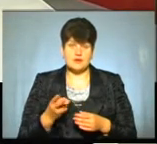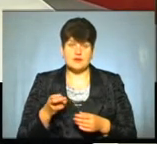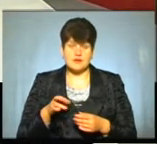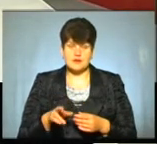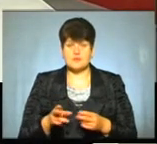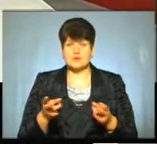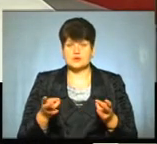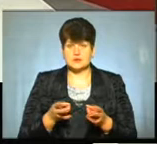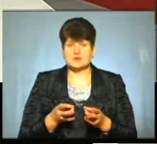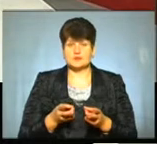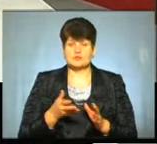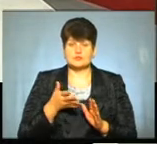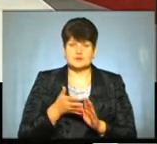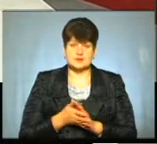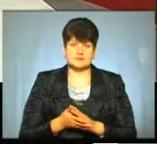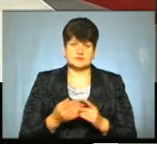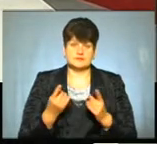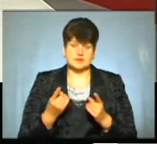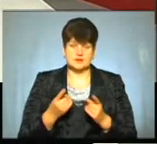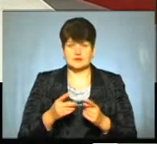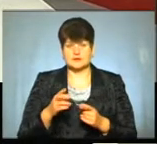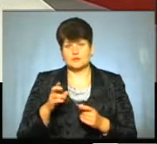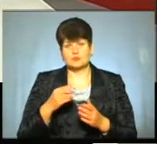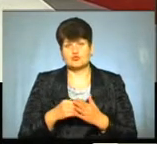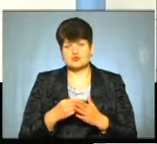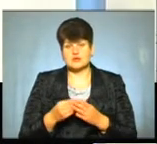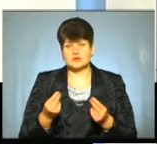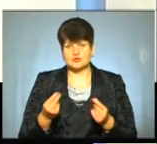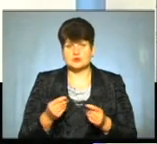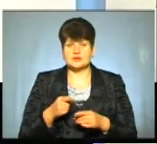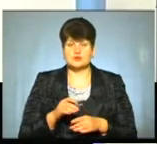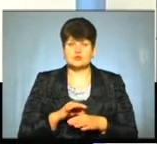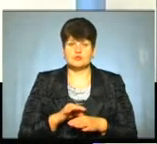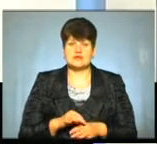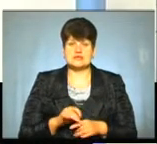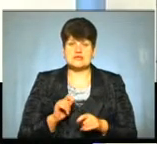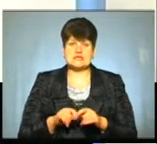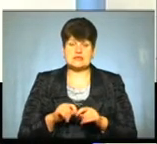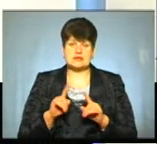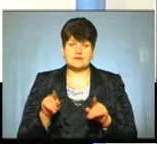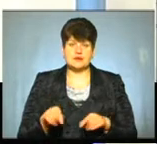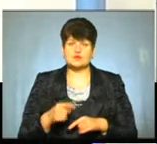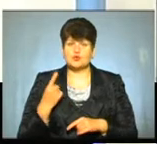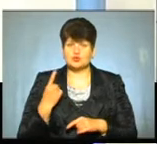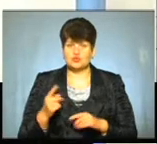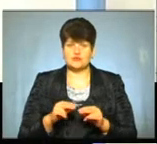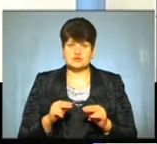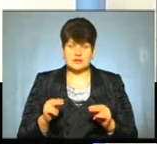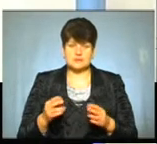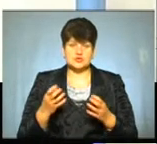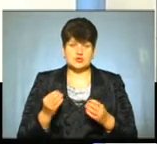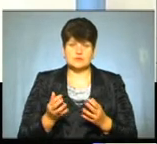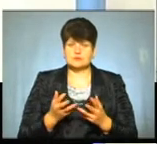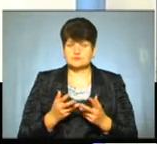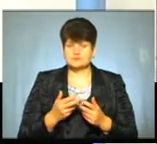адже потрібно затратити чималі бюджетні кошти на те, щоб провести сертифікацію хоча б одного вчителя. Ми